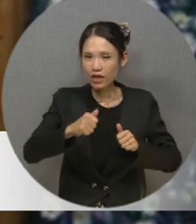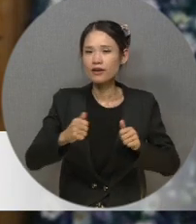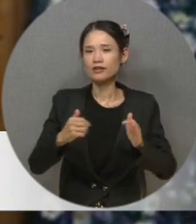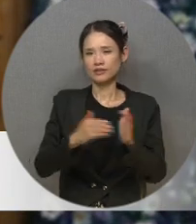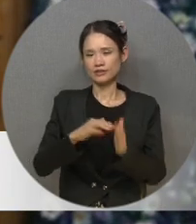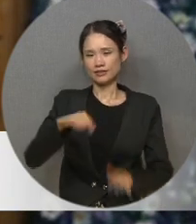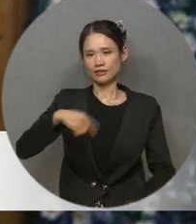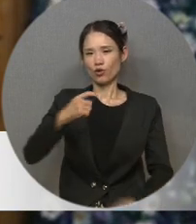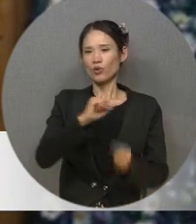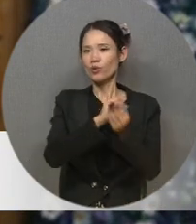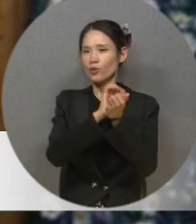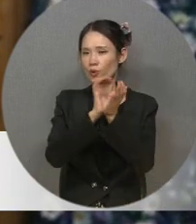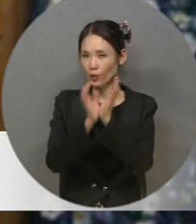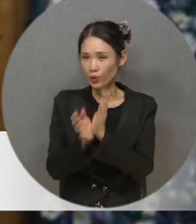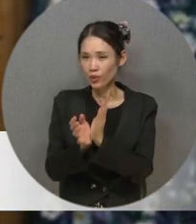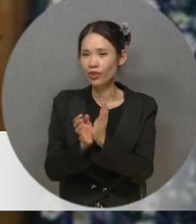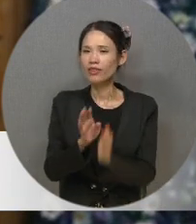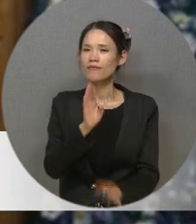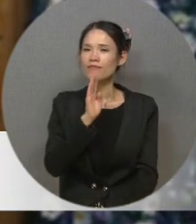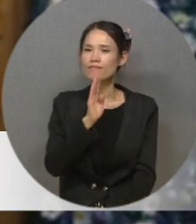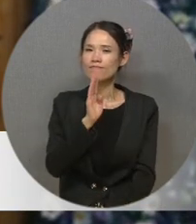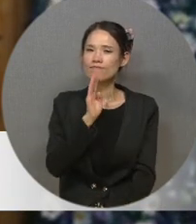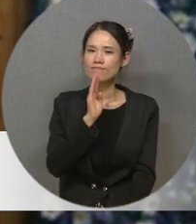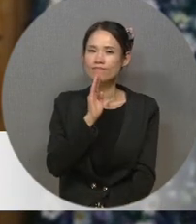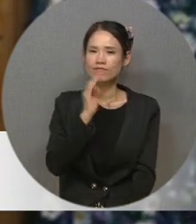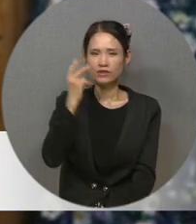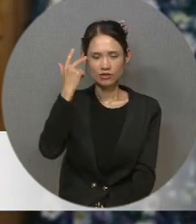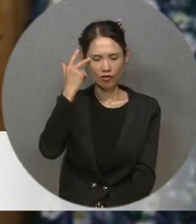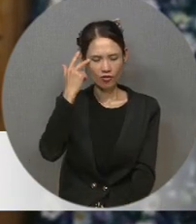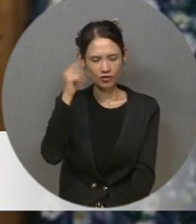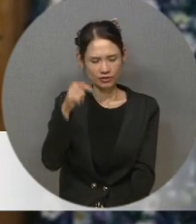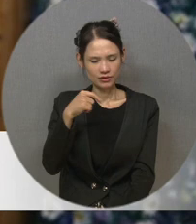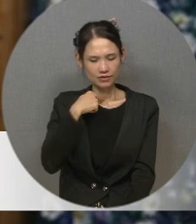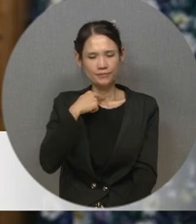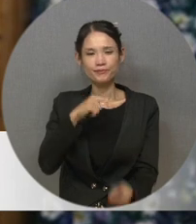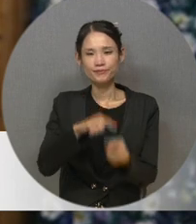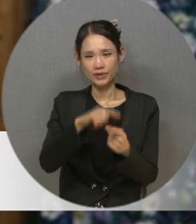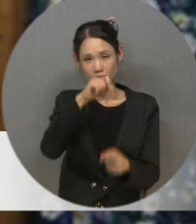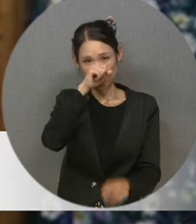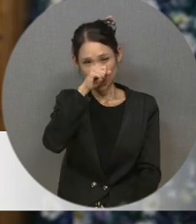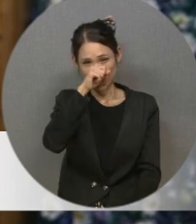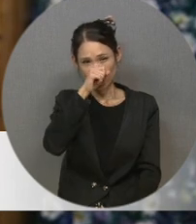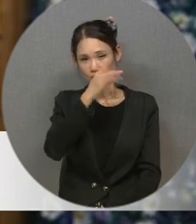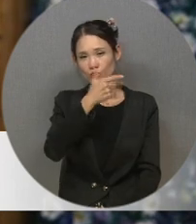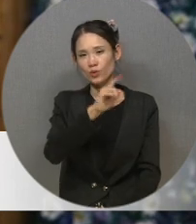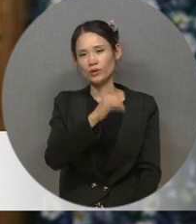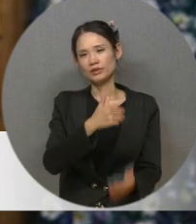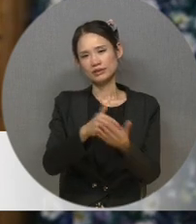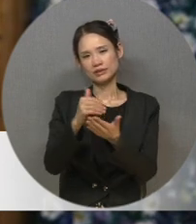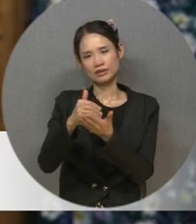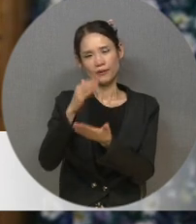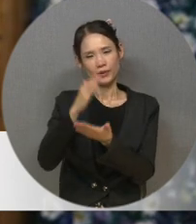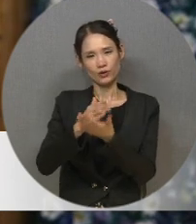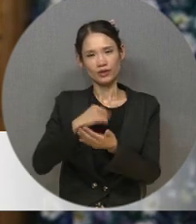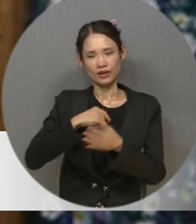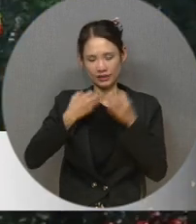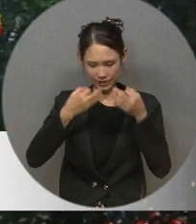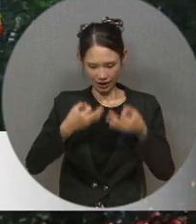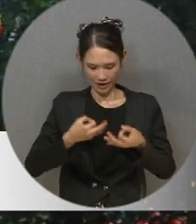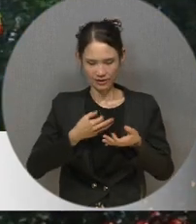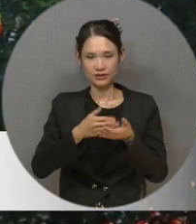꽃을 피우잖아요. 그 정신이 좋아서 동백을 그릴 때는 꽃보다는 내 자신을